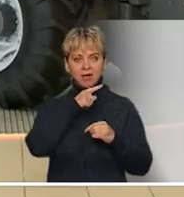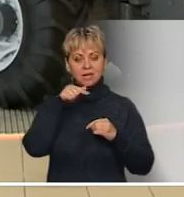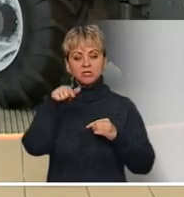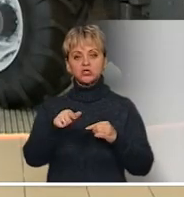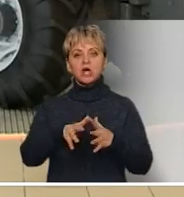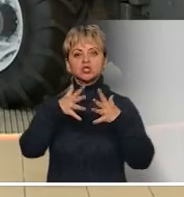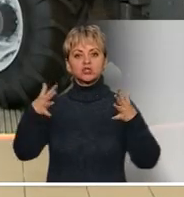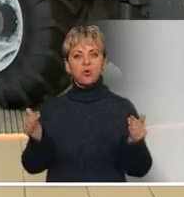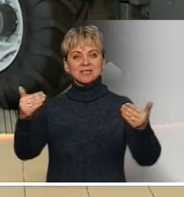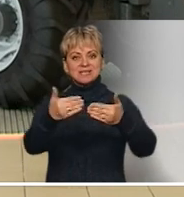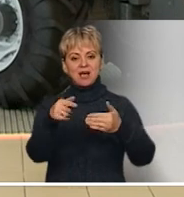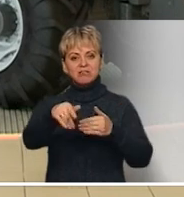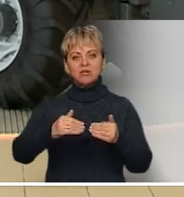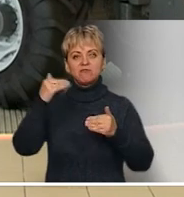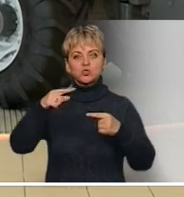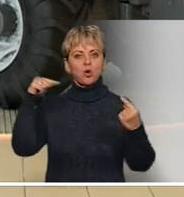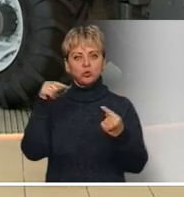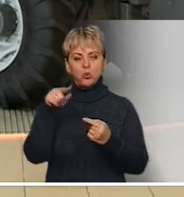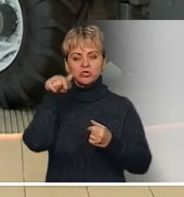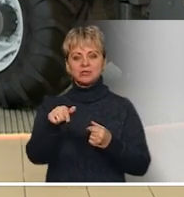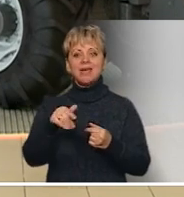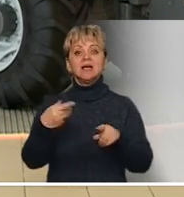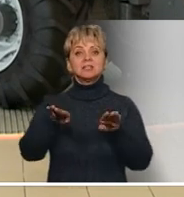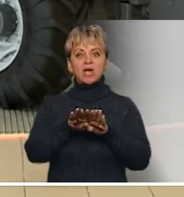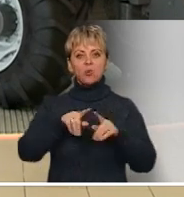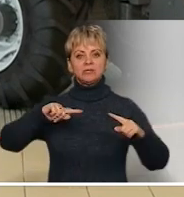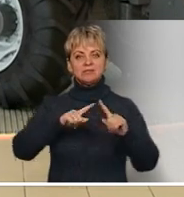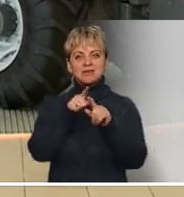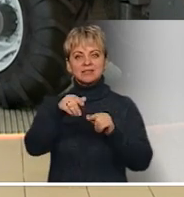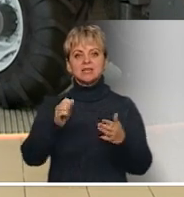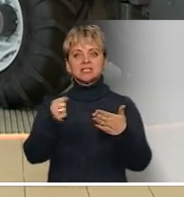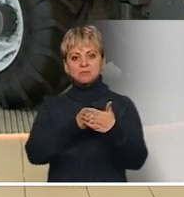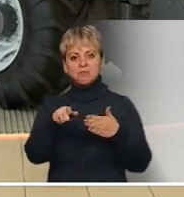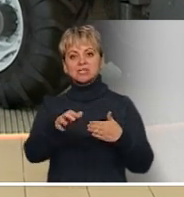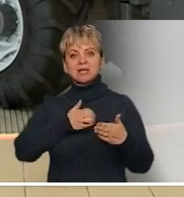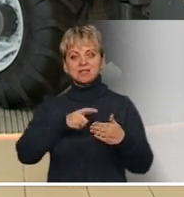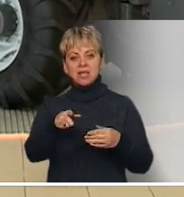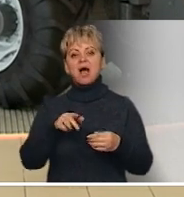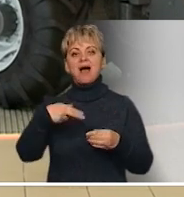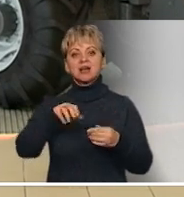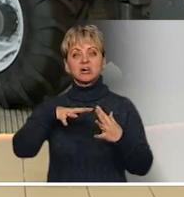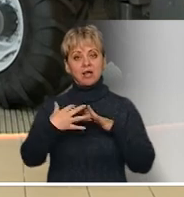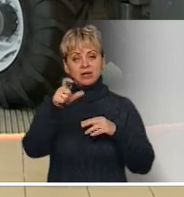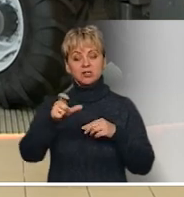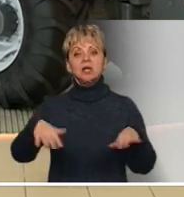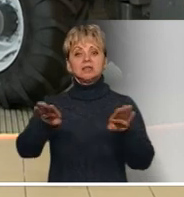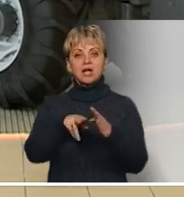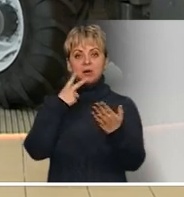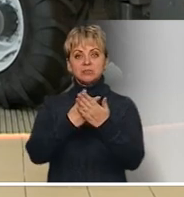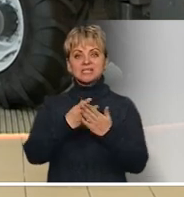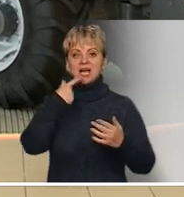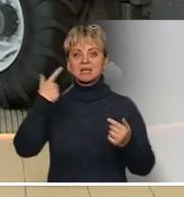и экономичная, широкозахватная и высокоточная. Именно к такой технике стремятся сегодня аграрии. Именно